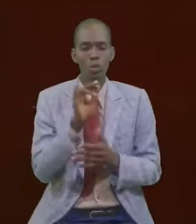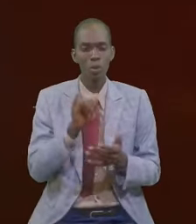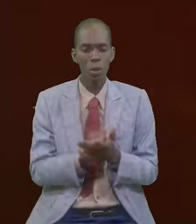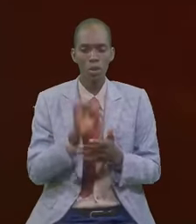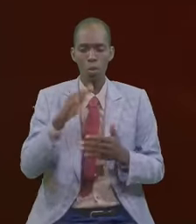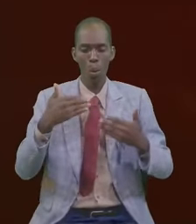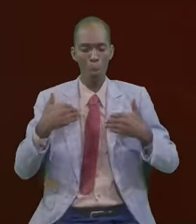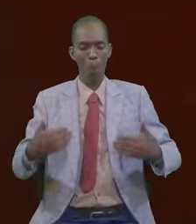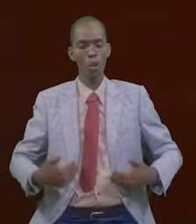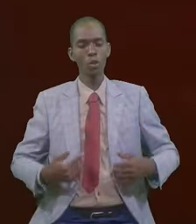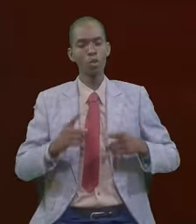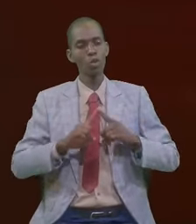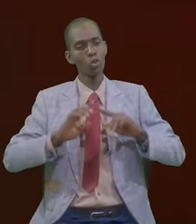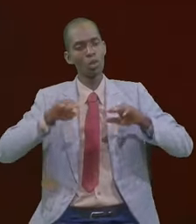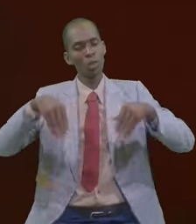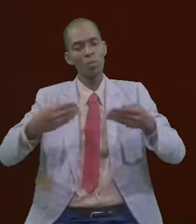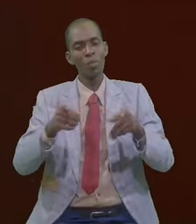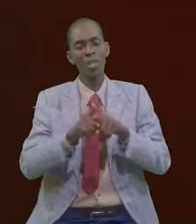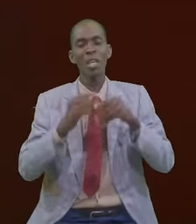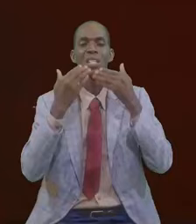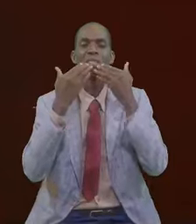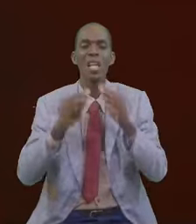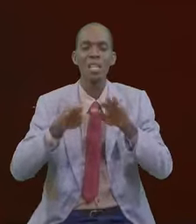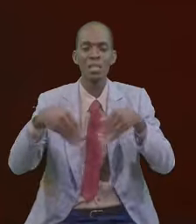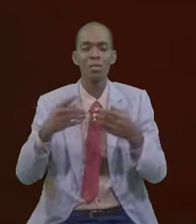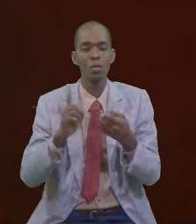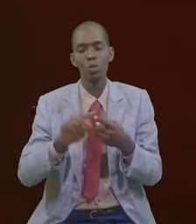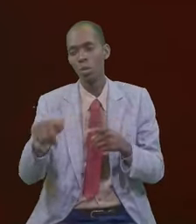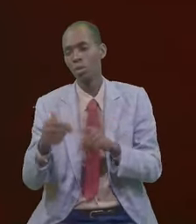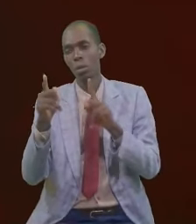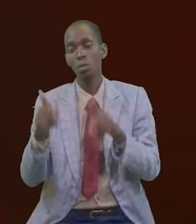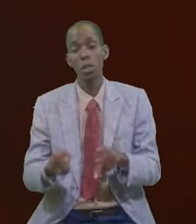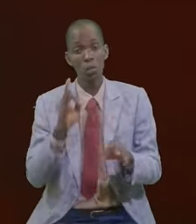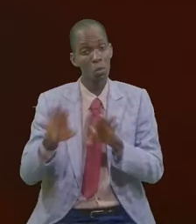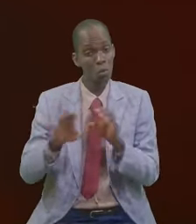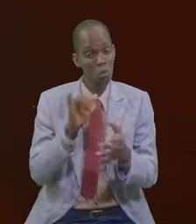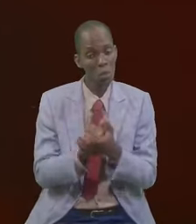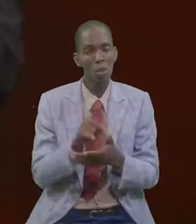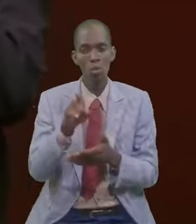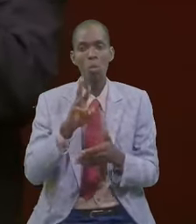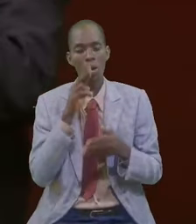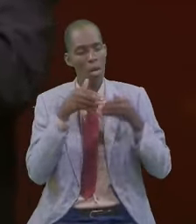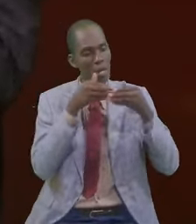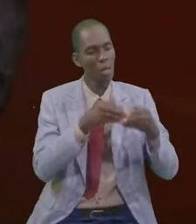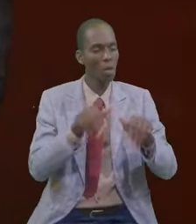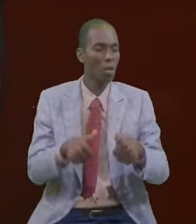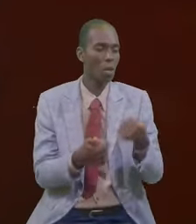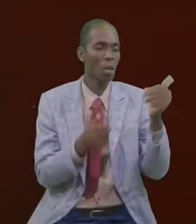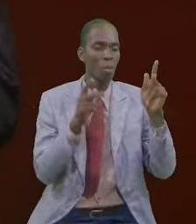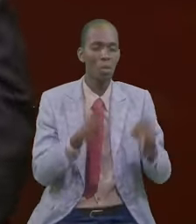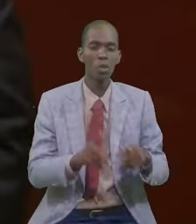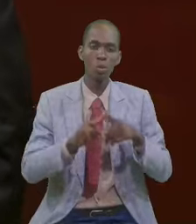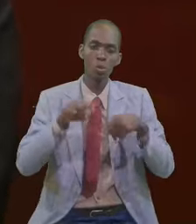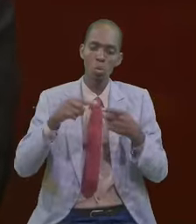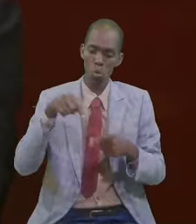pour apprécier l'homme, parce que si tu fais cela, tu l'envoies en enfer et tu rends